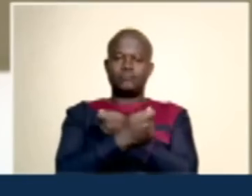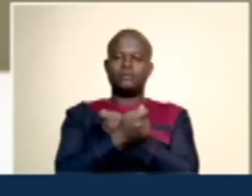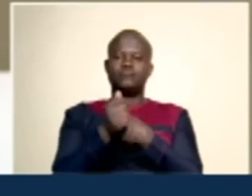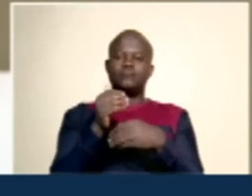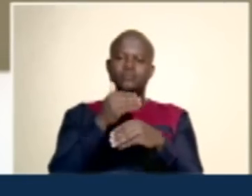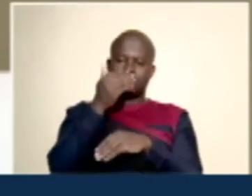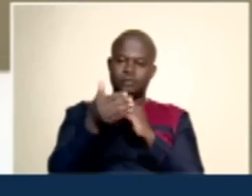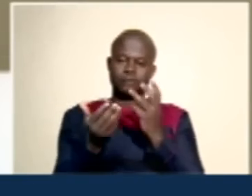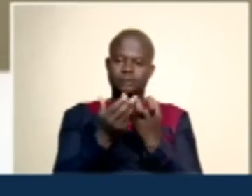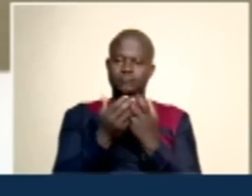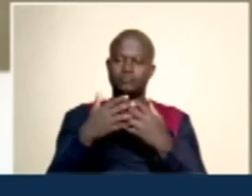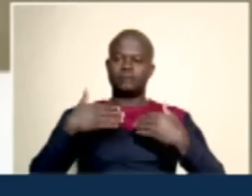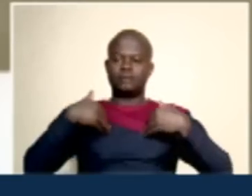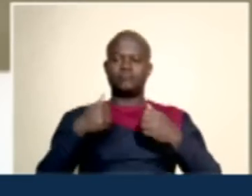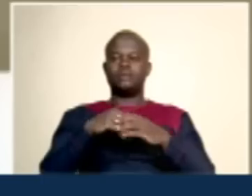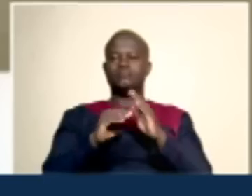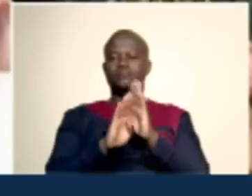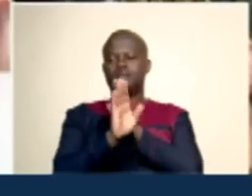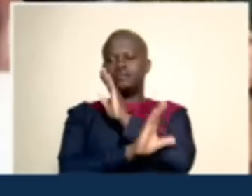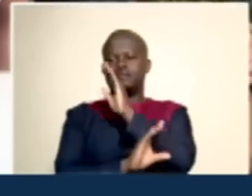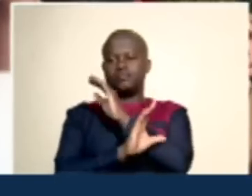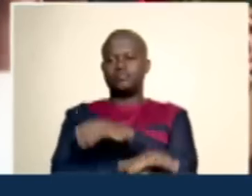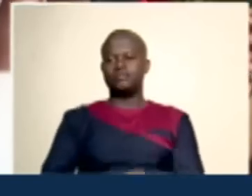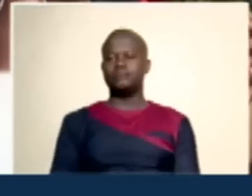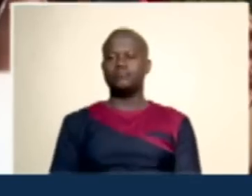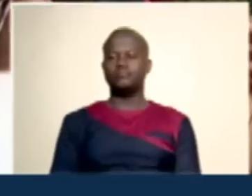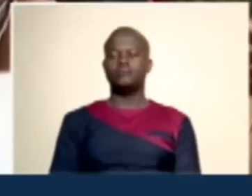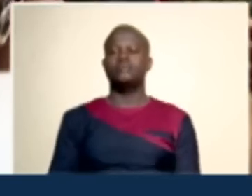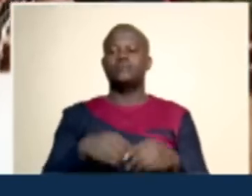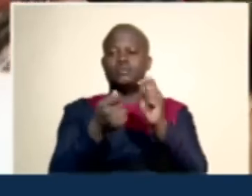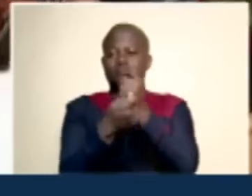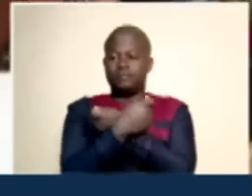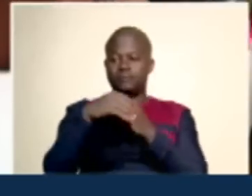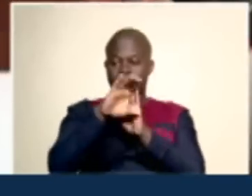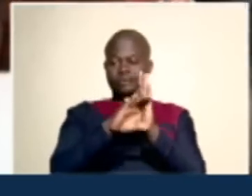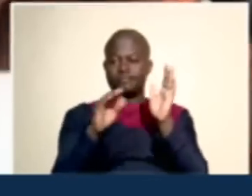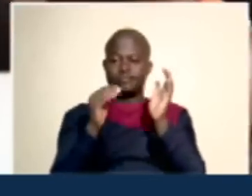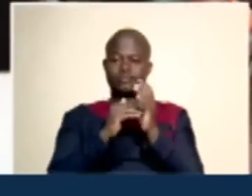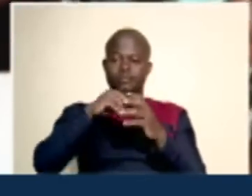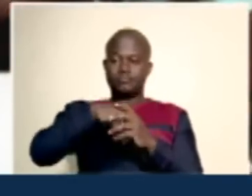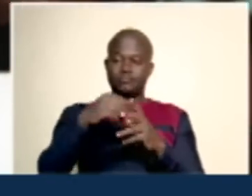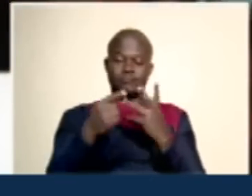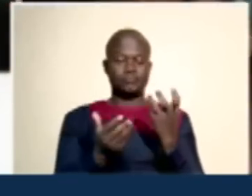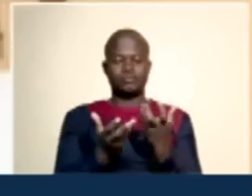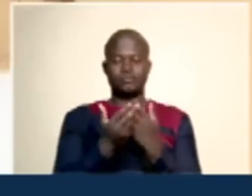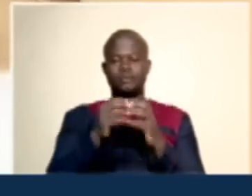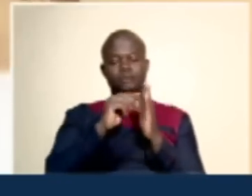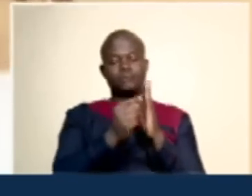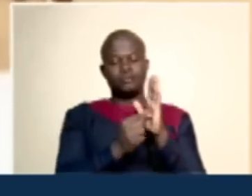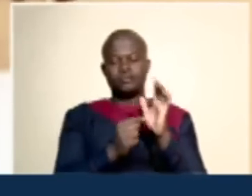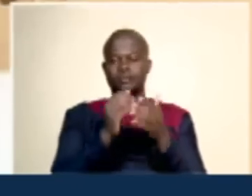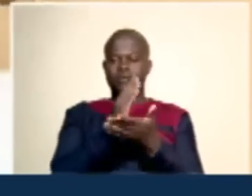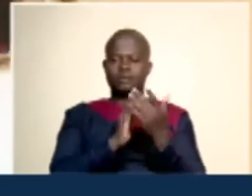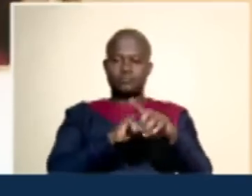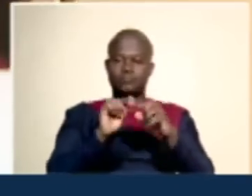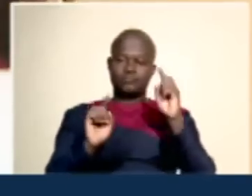rigahinduka rikajyana n'ubuzima n'iterambere ry'igihugu muri rivugurwa ry'itegeko nshinga kandi harimo n'ibijyanye n'ingingo zimwe na